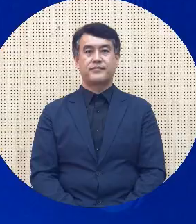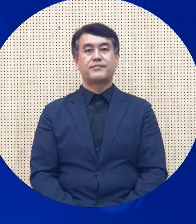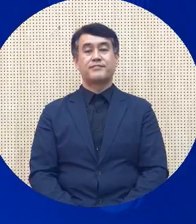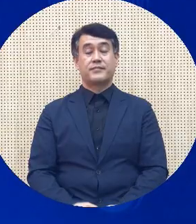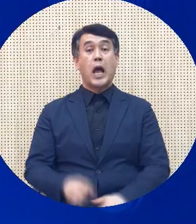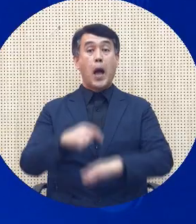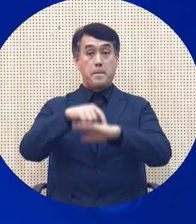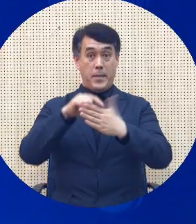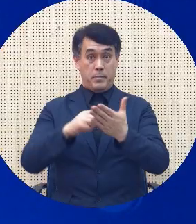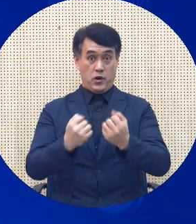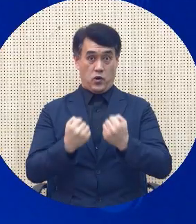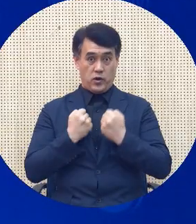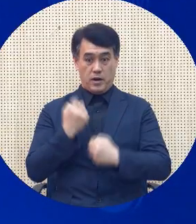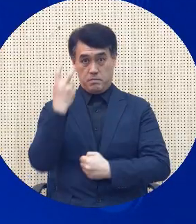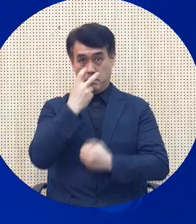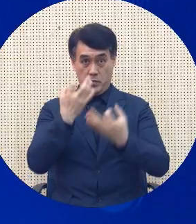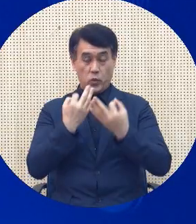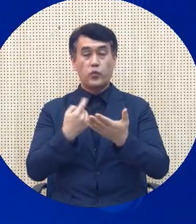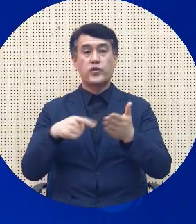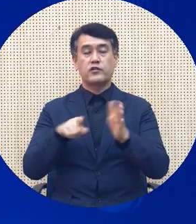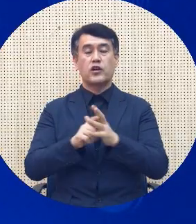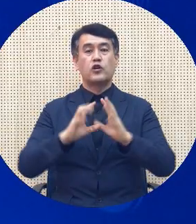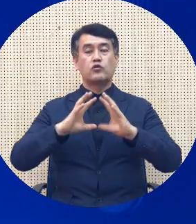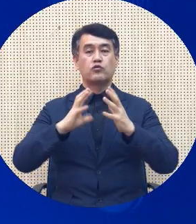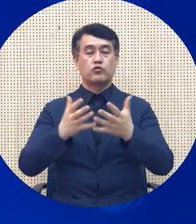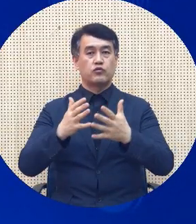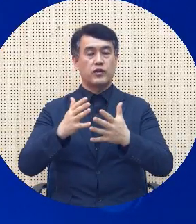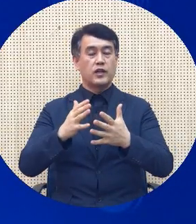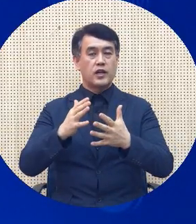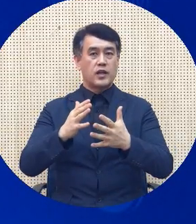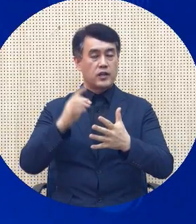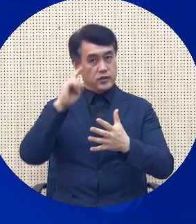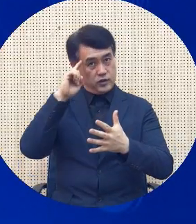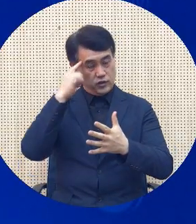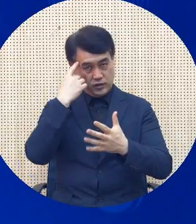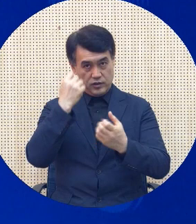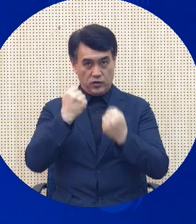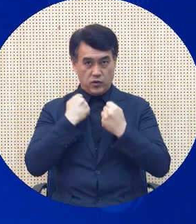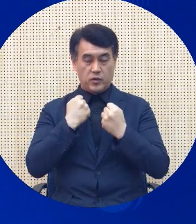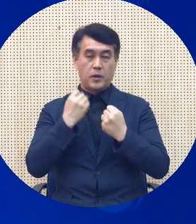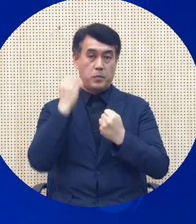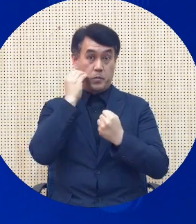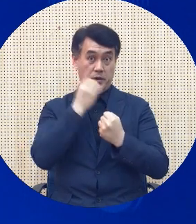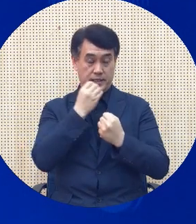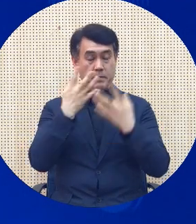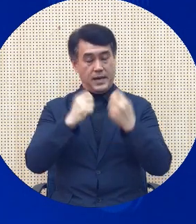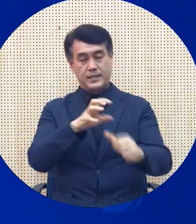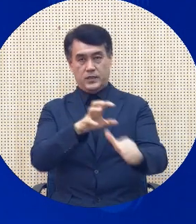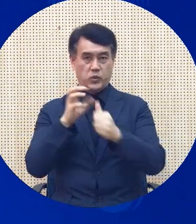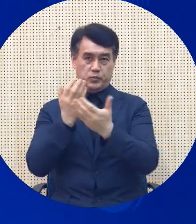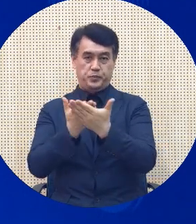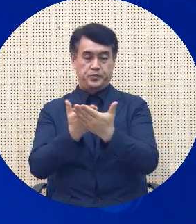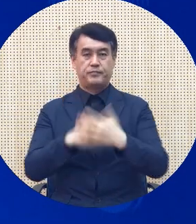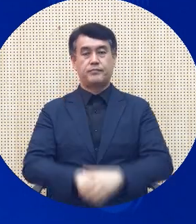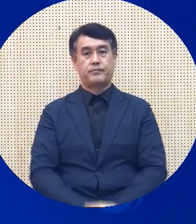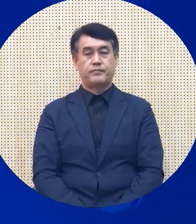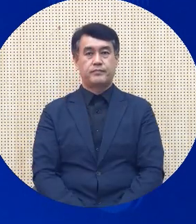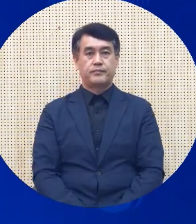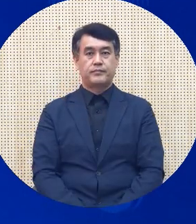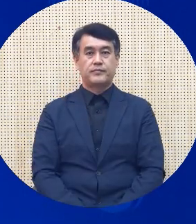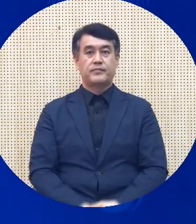네, 마음 건강을 살피기 위해서 우리 국가정신건강 정보포털 많은 이용 부탁드리겠습니다.